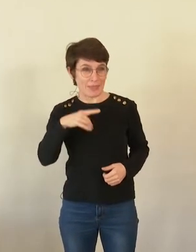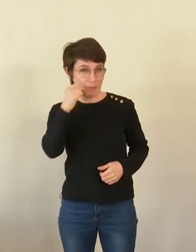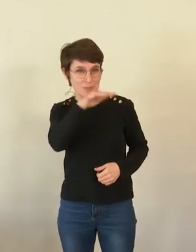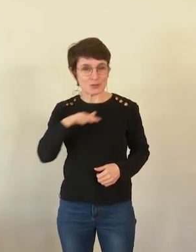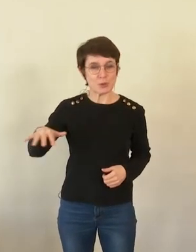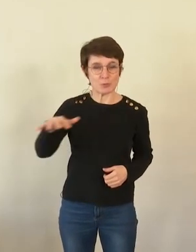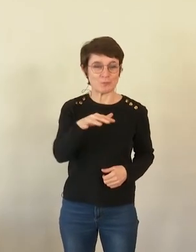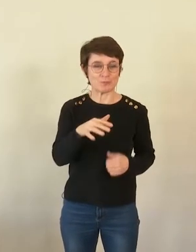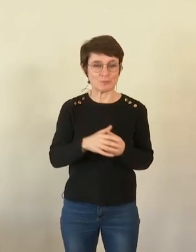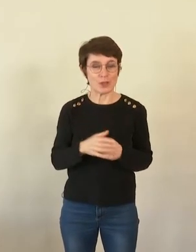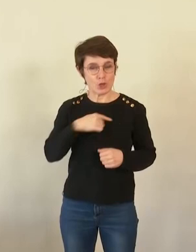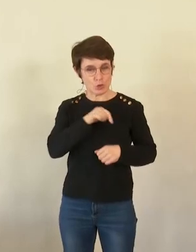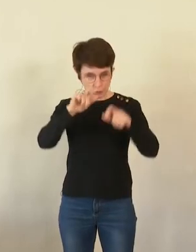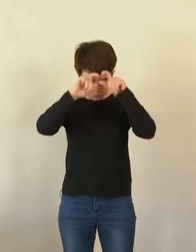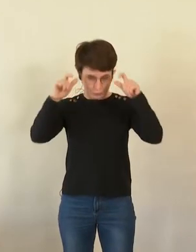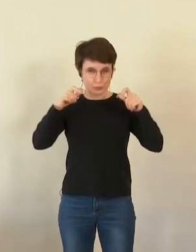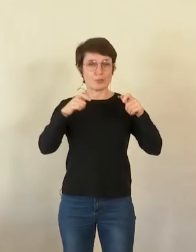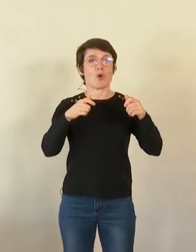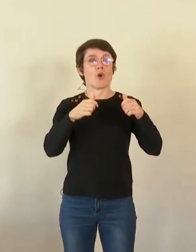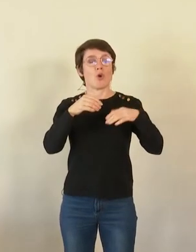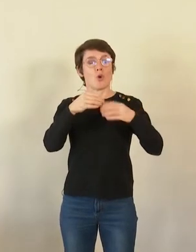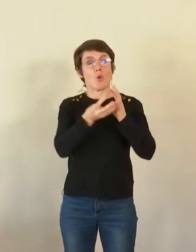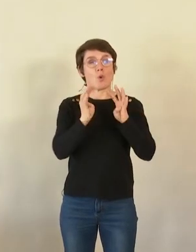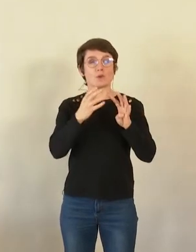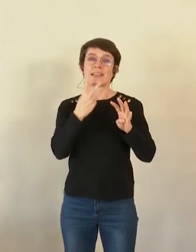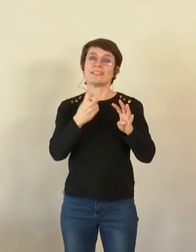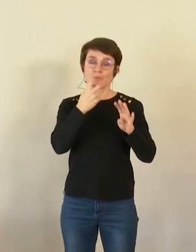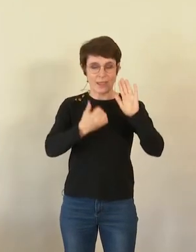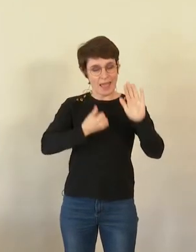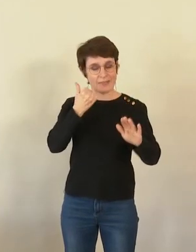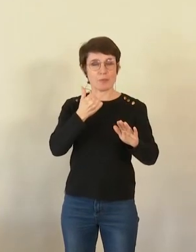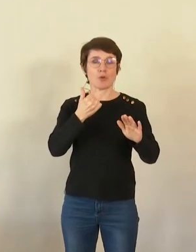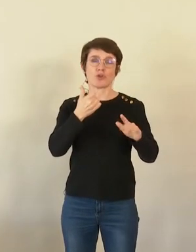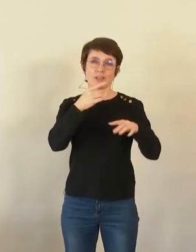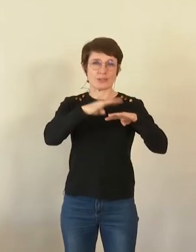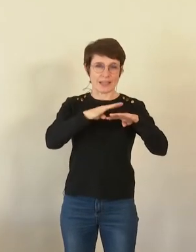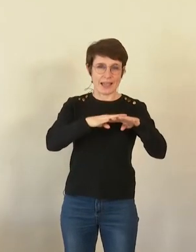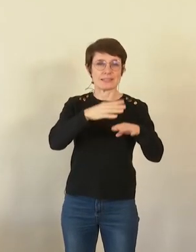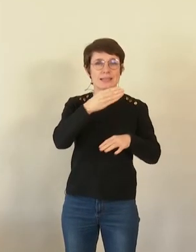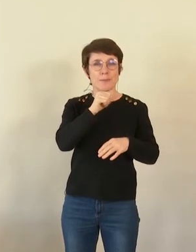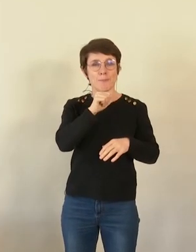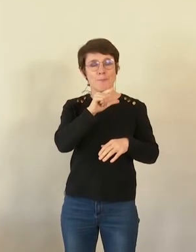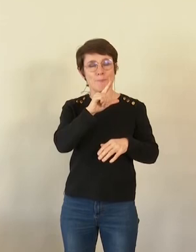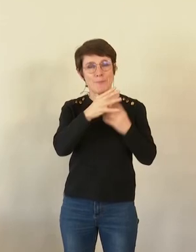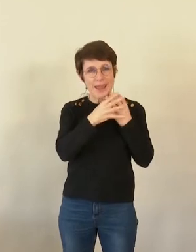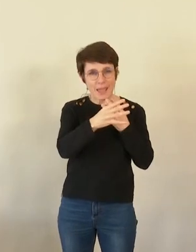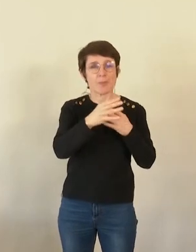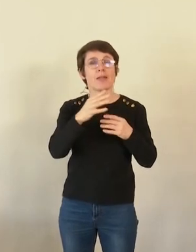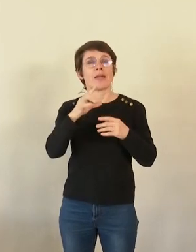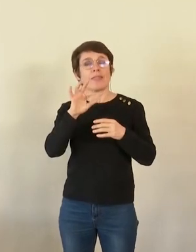de la part du Conseil citoyens indépendant du secteur 5 qui représente les quartiers de Malherbe TCER àijou et la